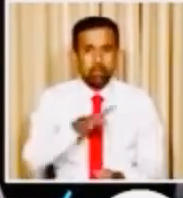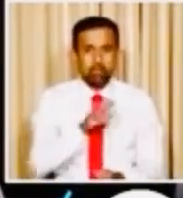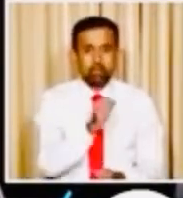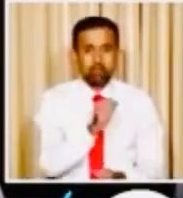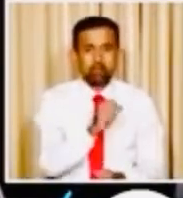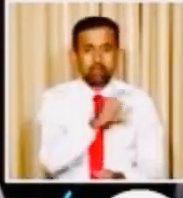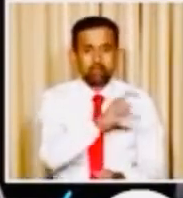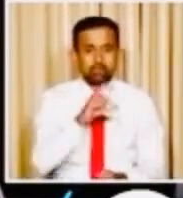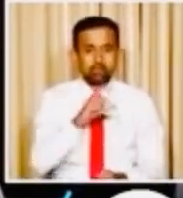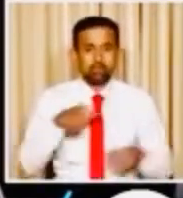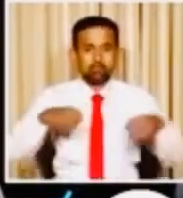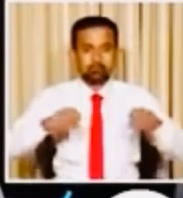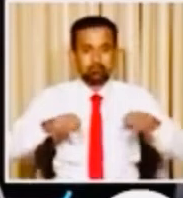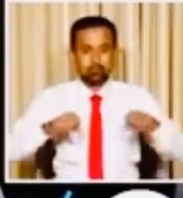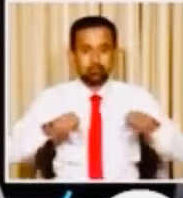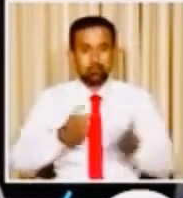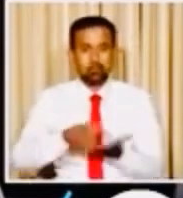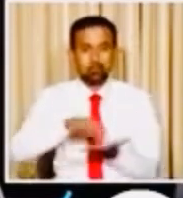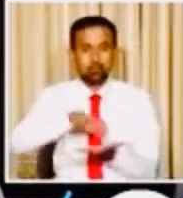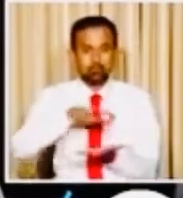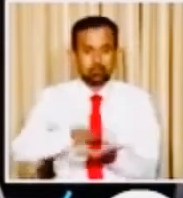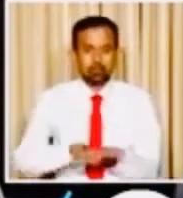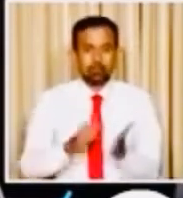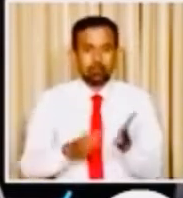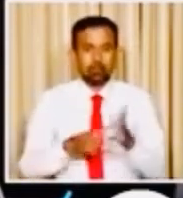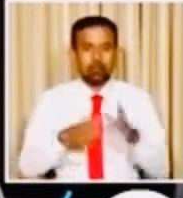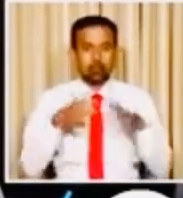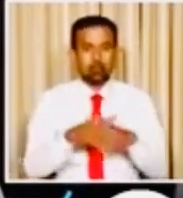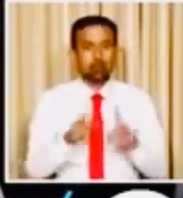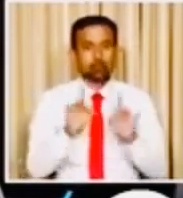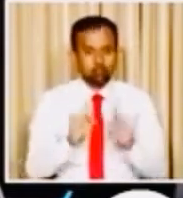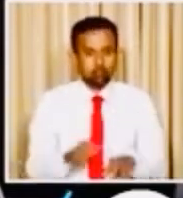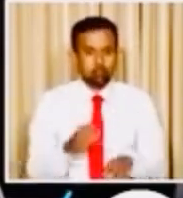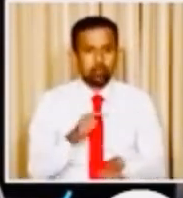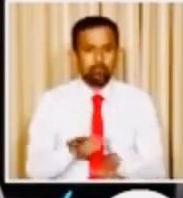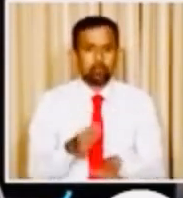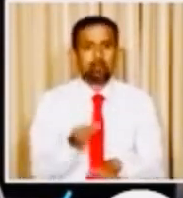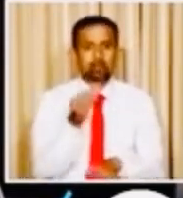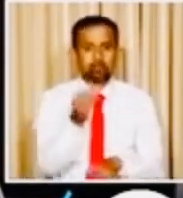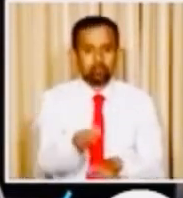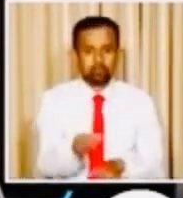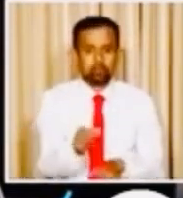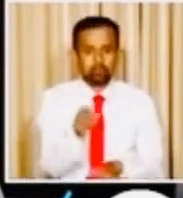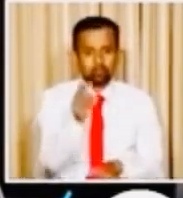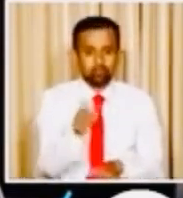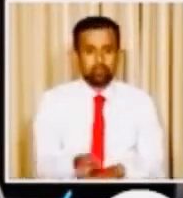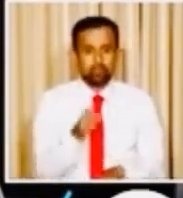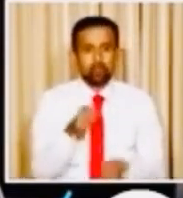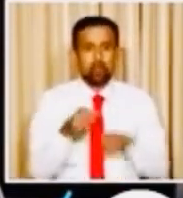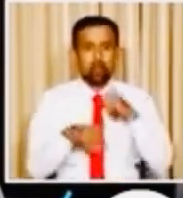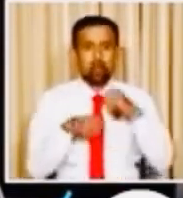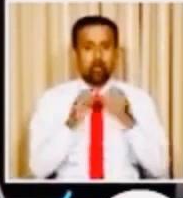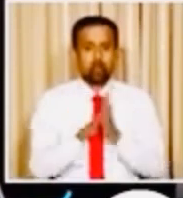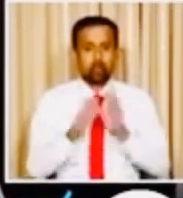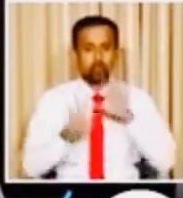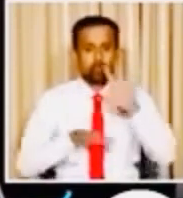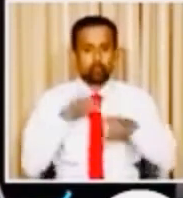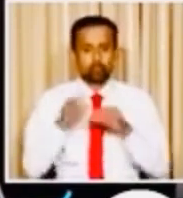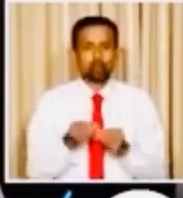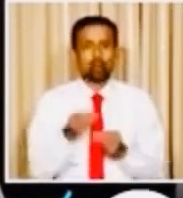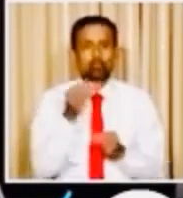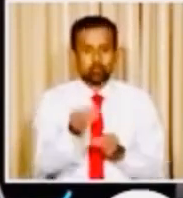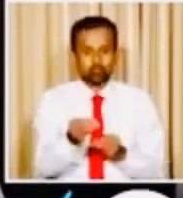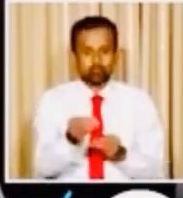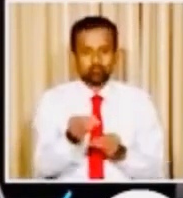වැඩි යතුරු පැදි ලියාපදිංචි කරන්න නීතියානුකූලව අවස්ථාව ලබලා දෙන්න. ඔබතුමාට අපි ඒ සිරු දත්ත ලබා දෙන්න සූදානම්